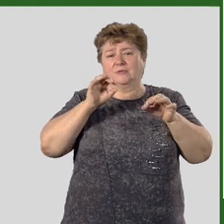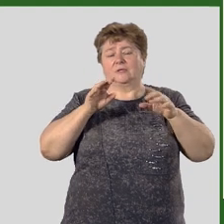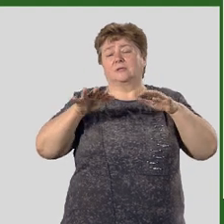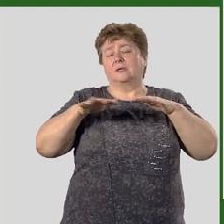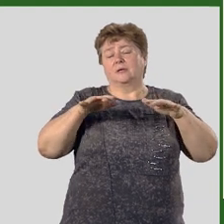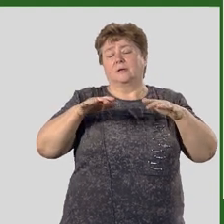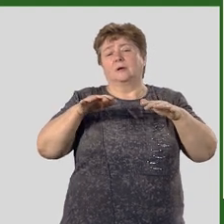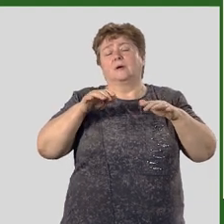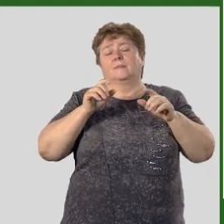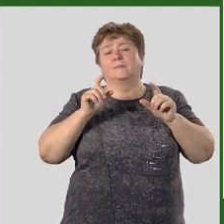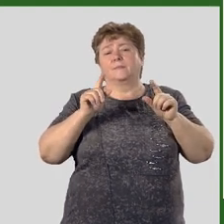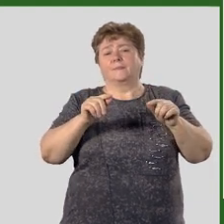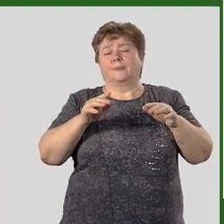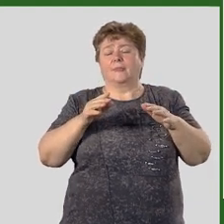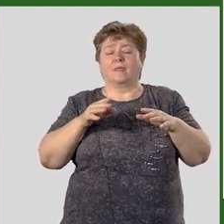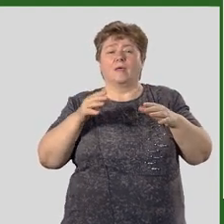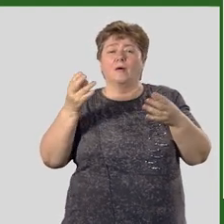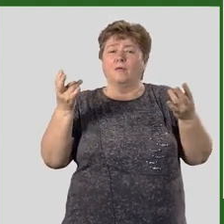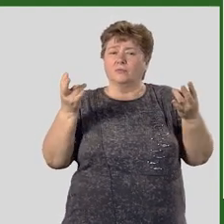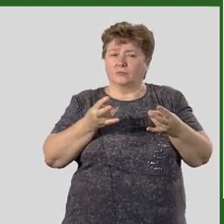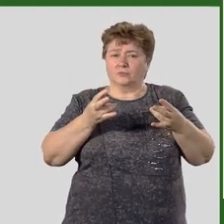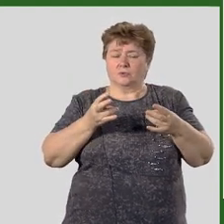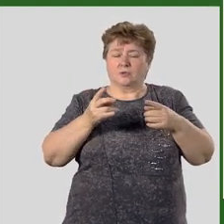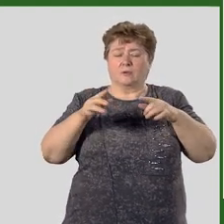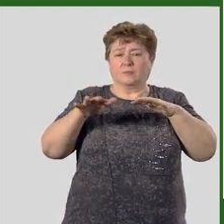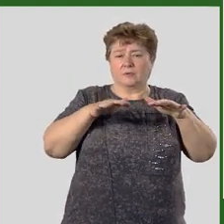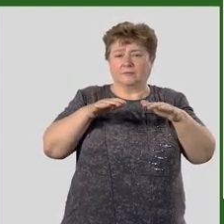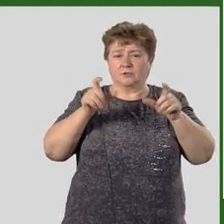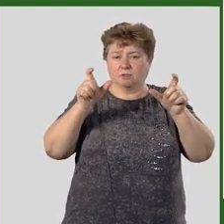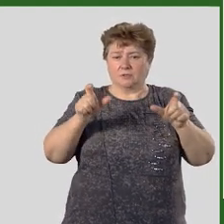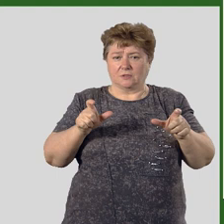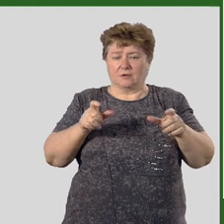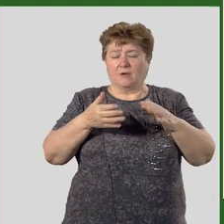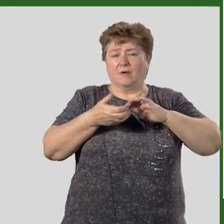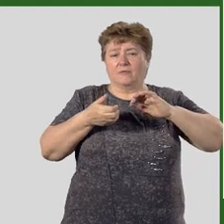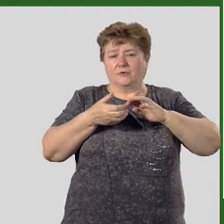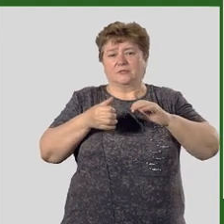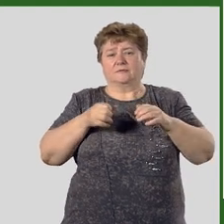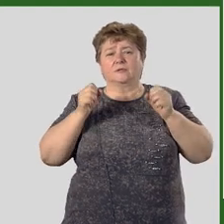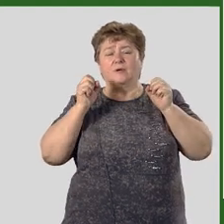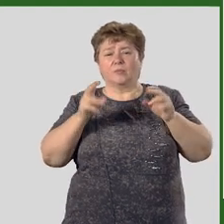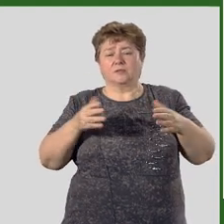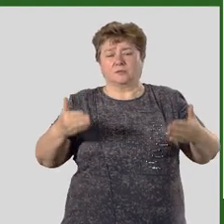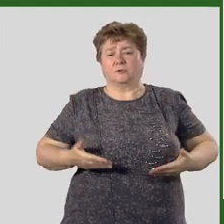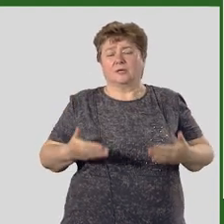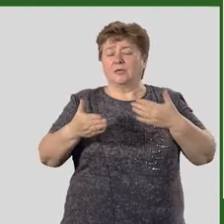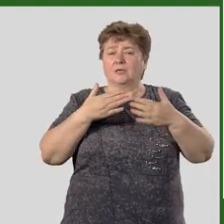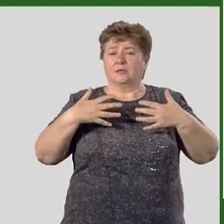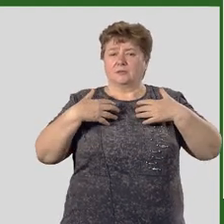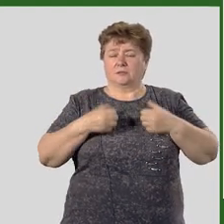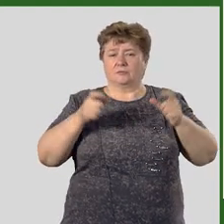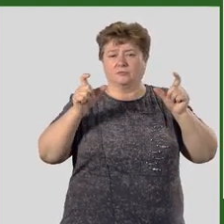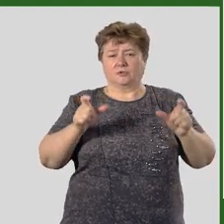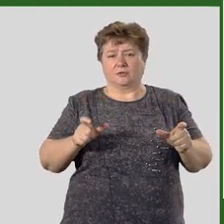миграции. Вынужденная миграция – это передвижение населения, вызванное угрозой жизни или